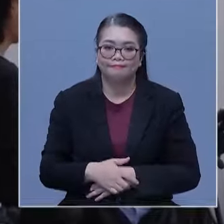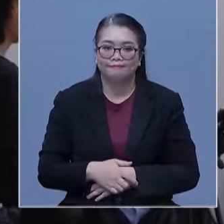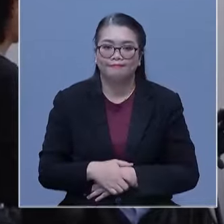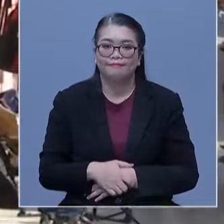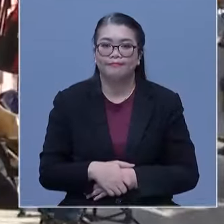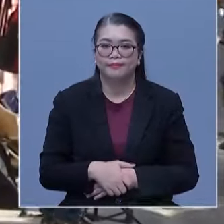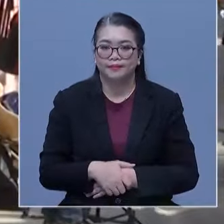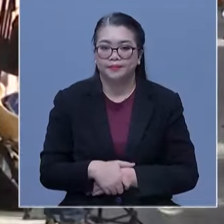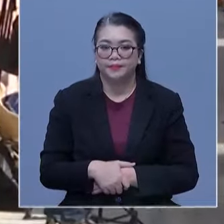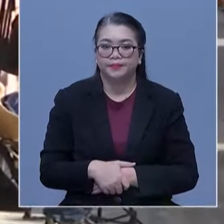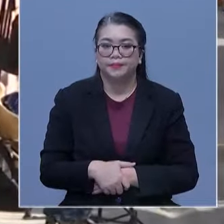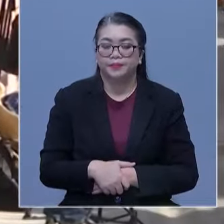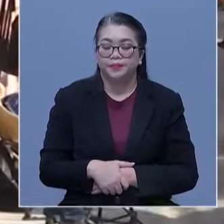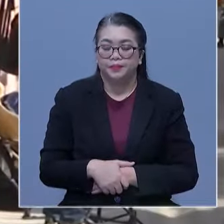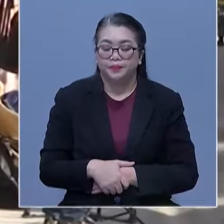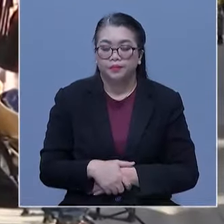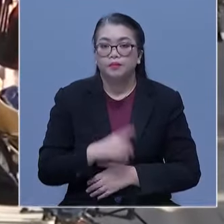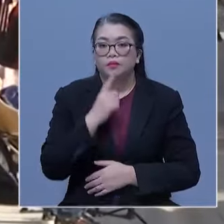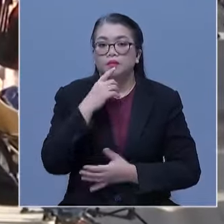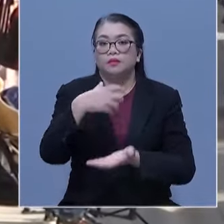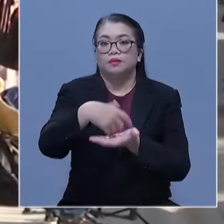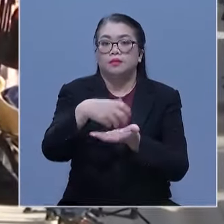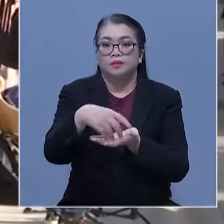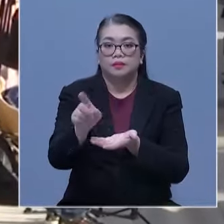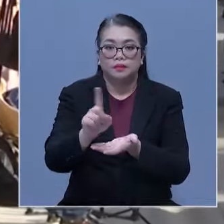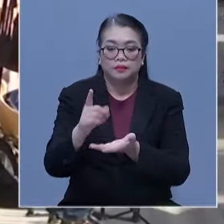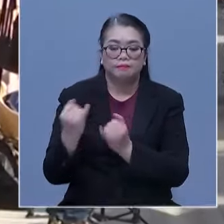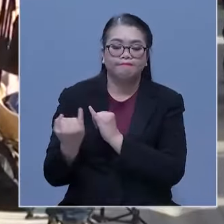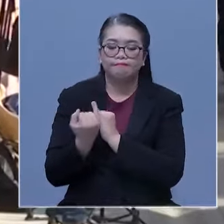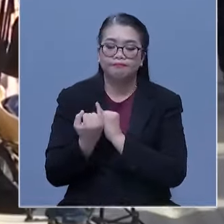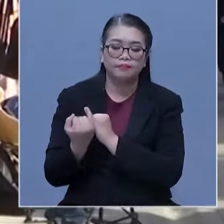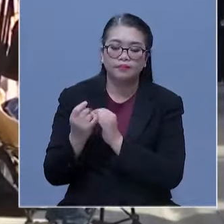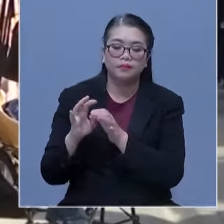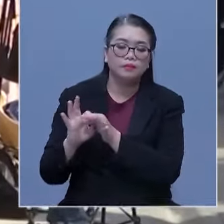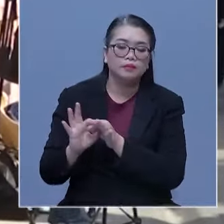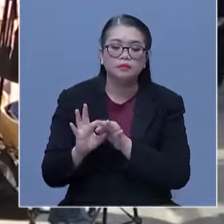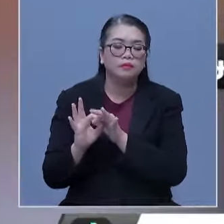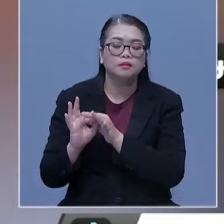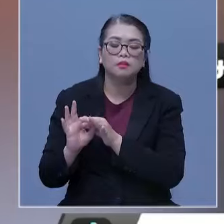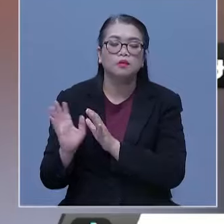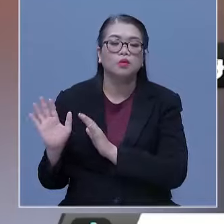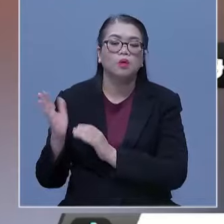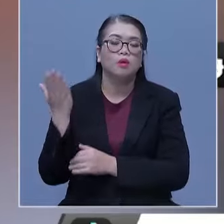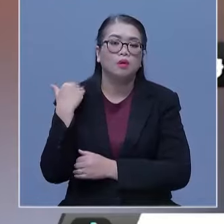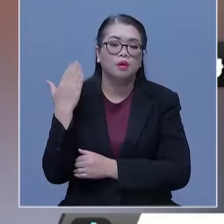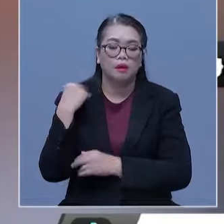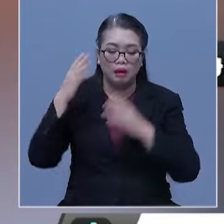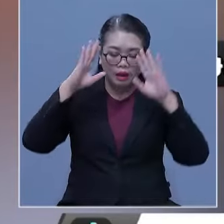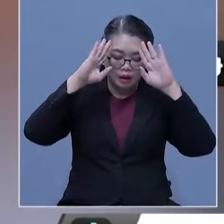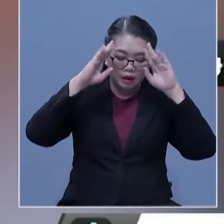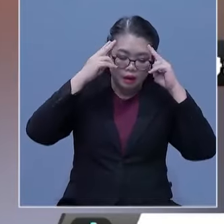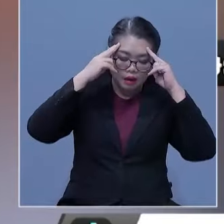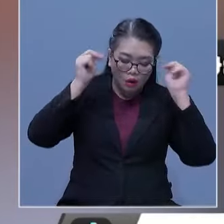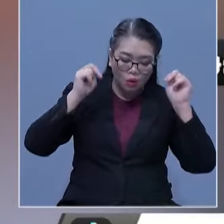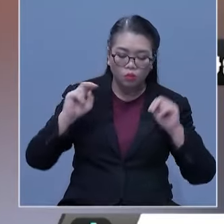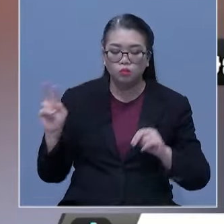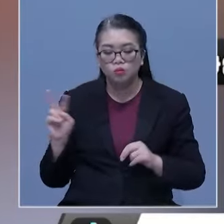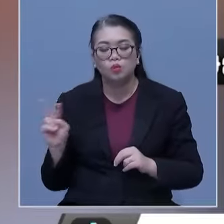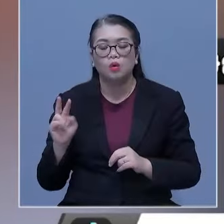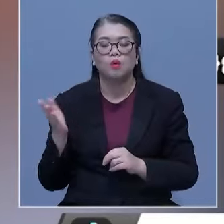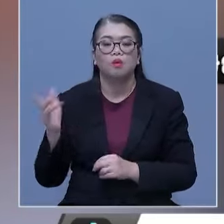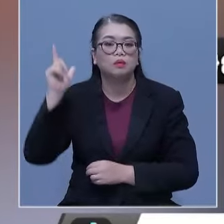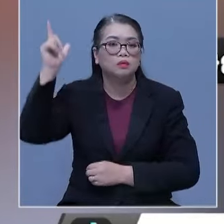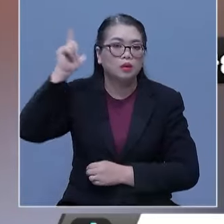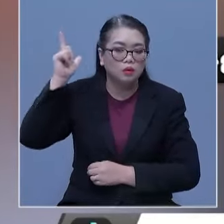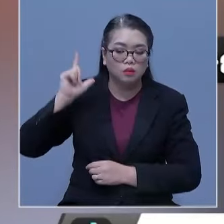ครับก็ต้องบอกท่านผู้ชมตรงนี้ว่าความสัมพันธ์ระหว่างอดีตนายกทั้ง 2ท่านนะค่ะสมเด็จฮุนเซน